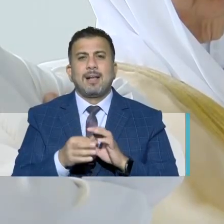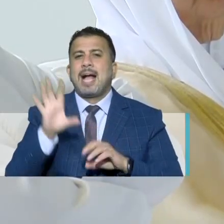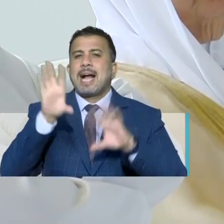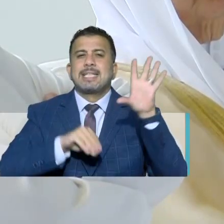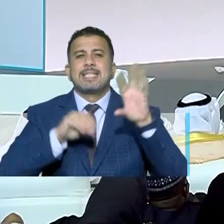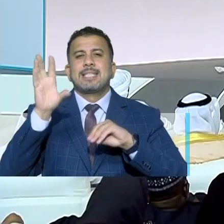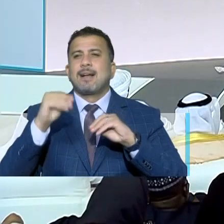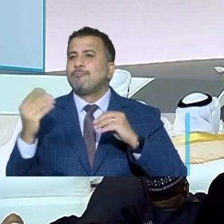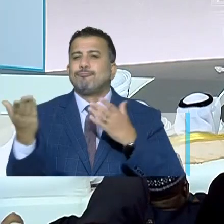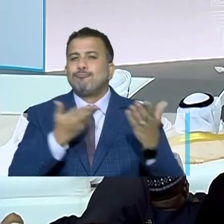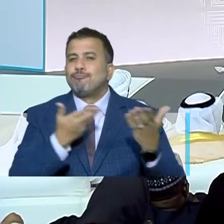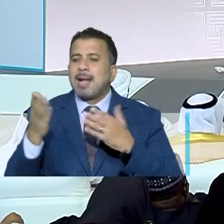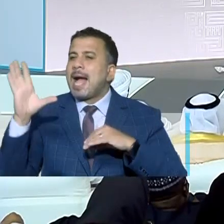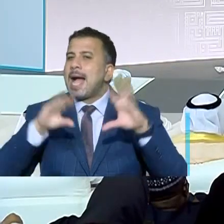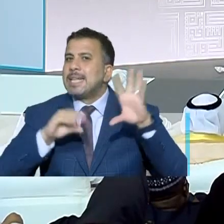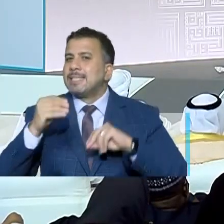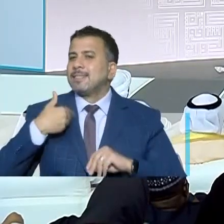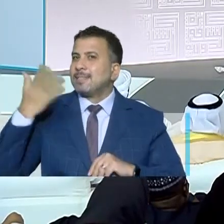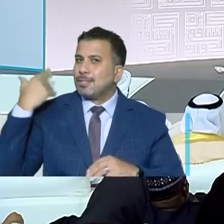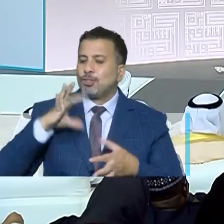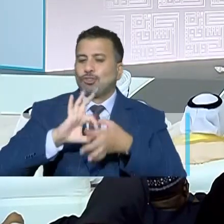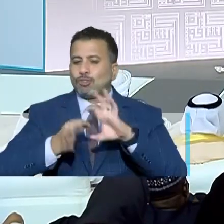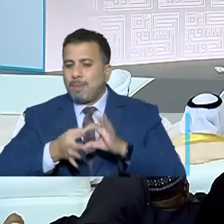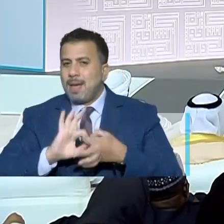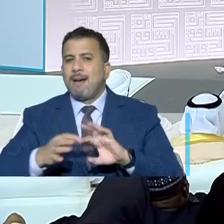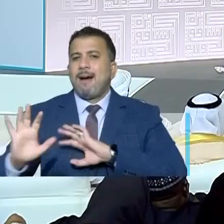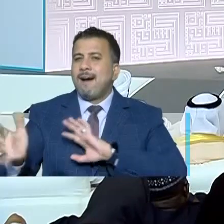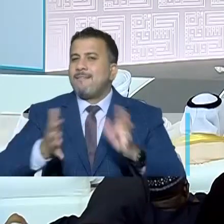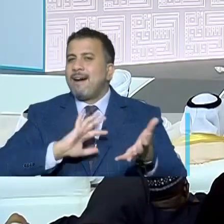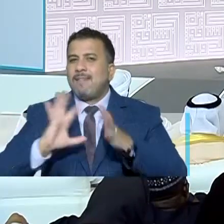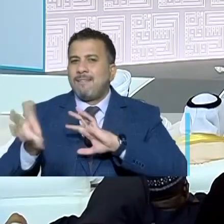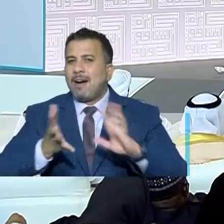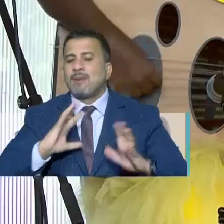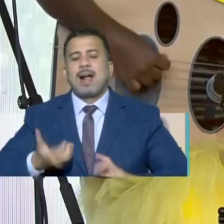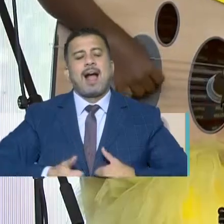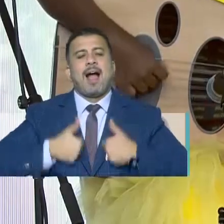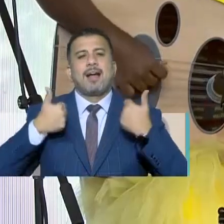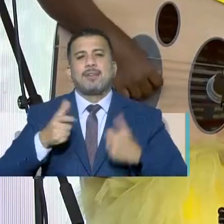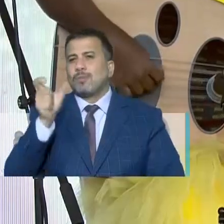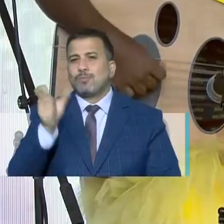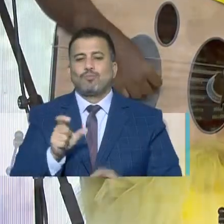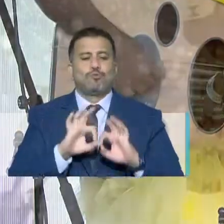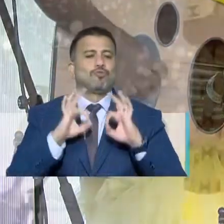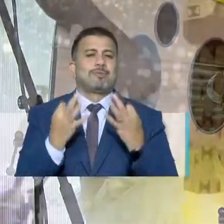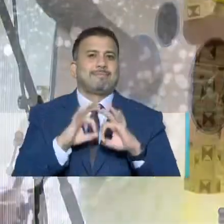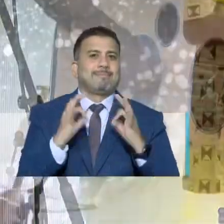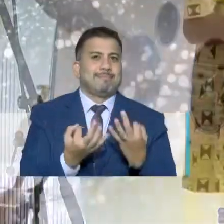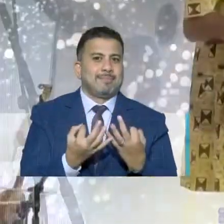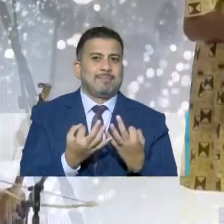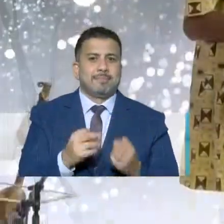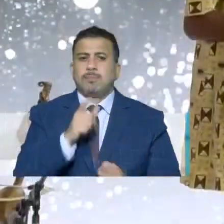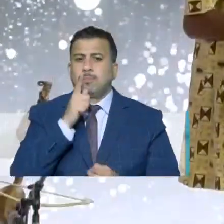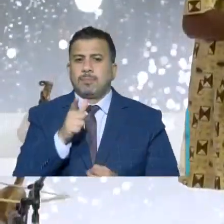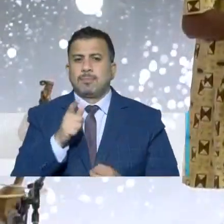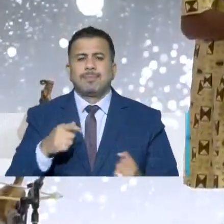قصص ملهمه حول اهميه المؤسسه وتاثيرها على حياه الافراد والمجتمعات ختاما قدمت